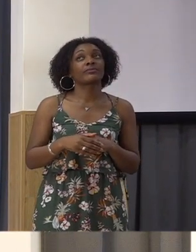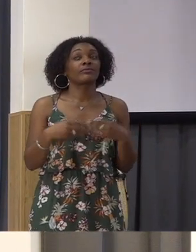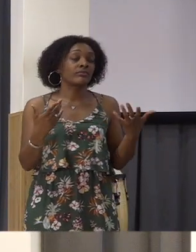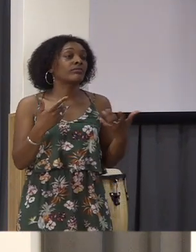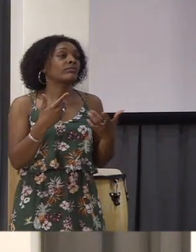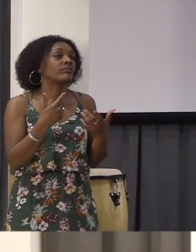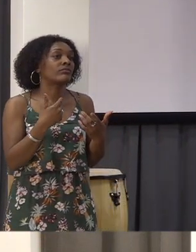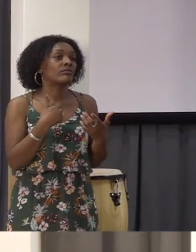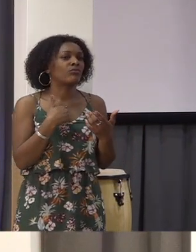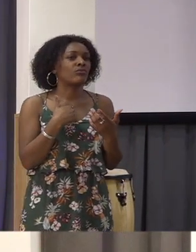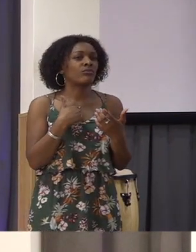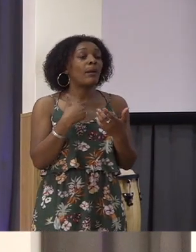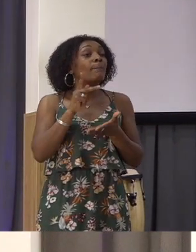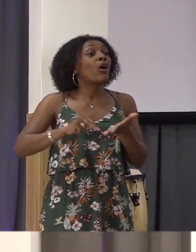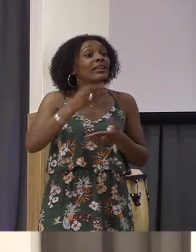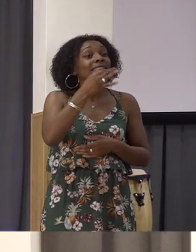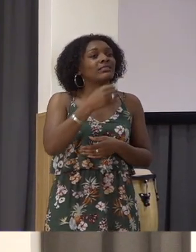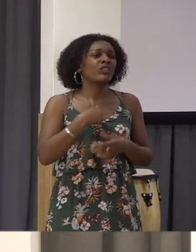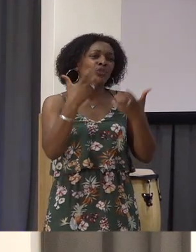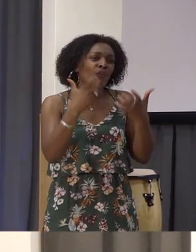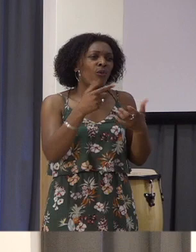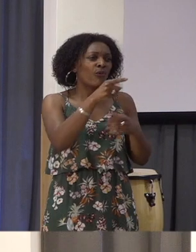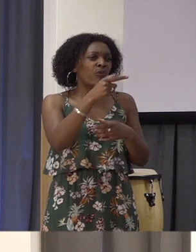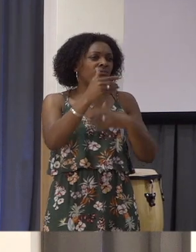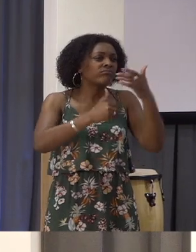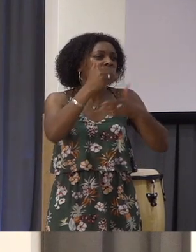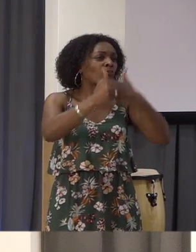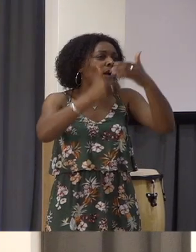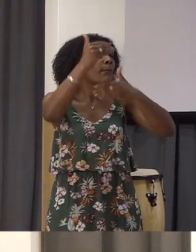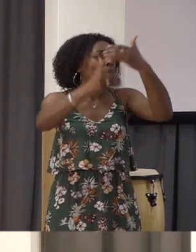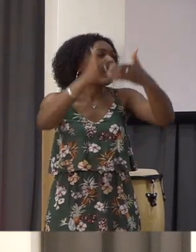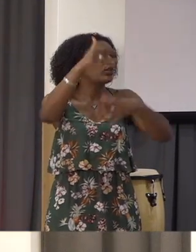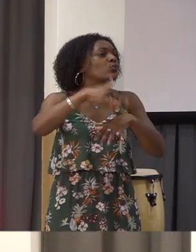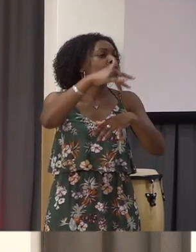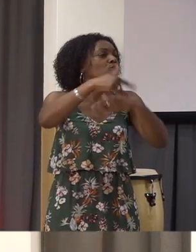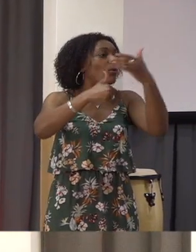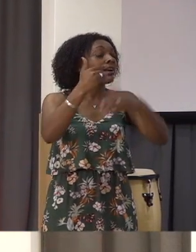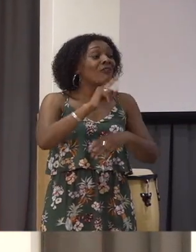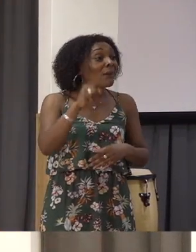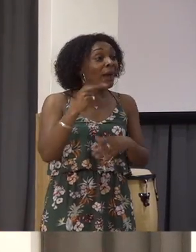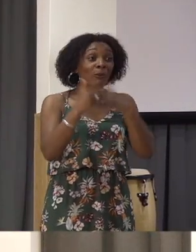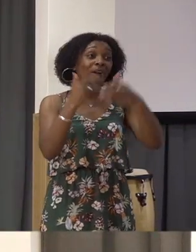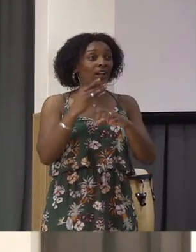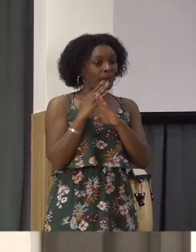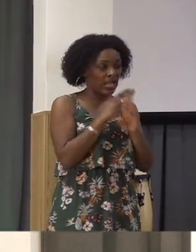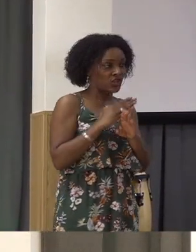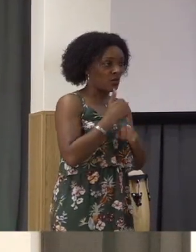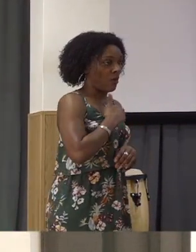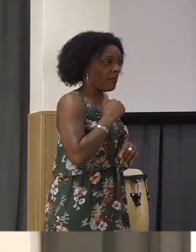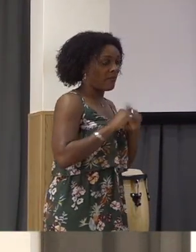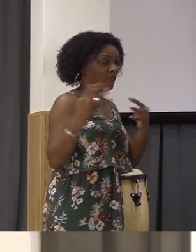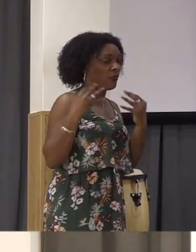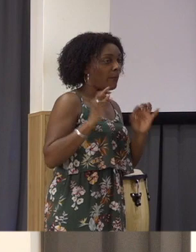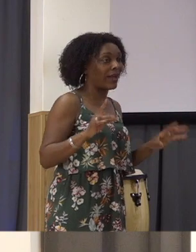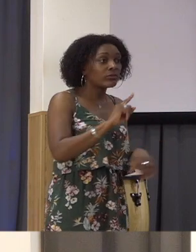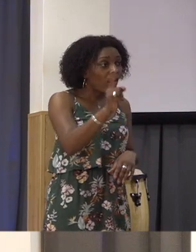J'aimerais que vous alliez de progrès en progrès. Et ces progrès ne doivent pas être des progrès cachés que personne ne voit. Il dirait à Timothée,